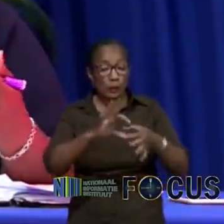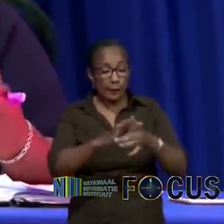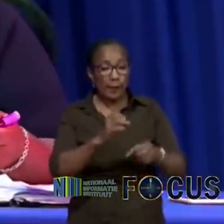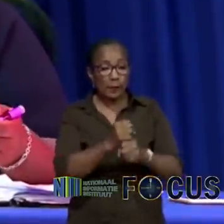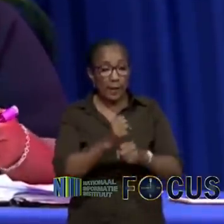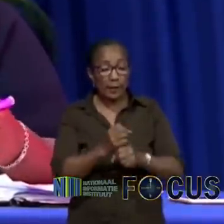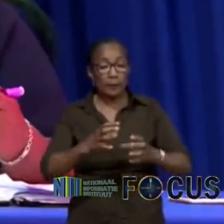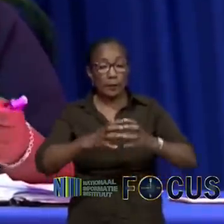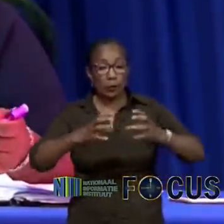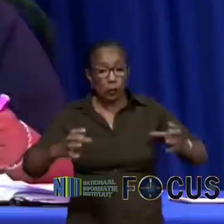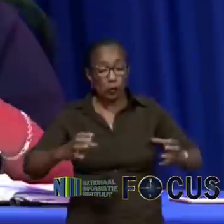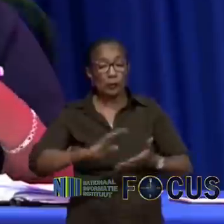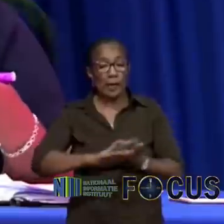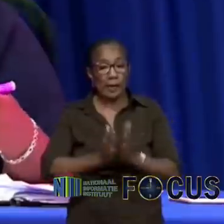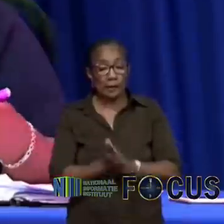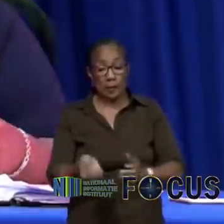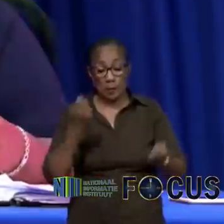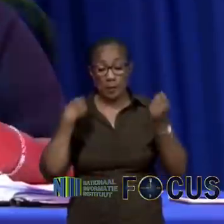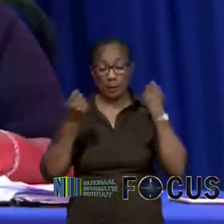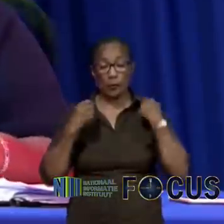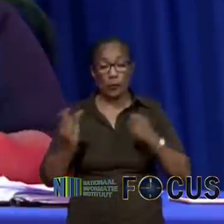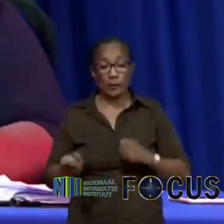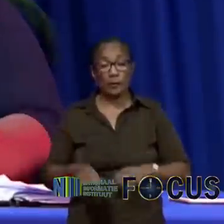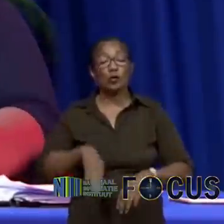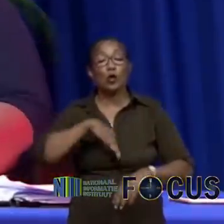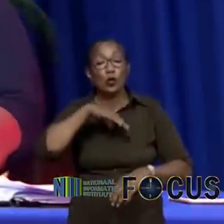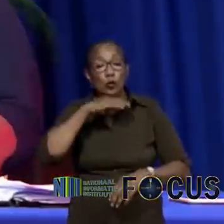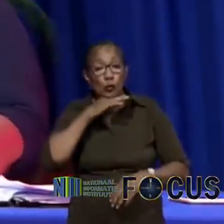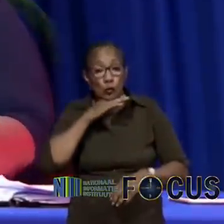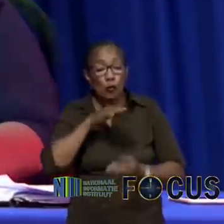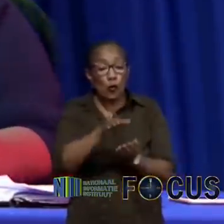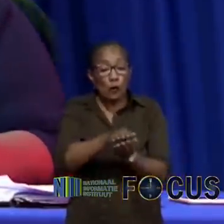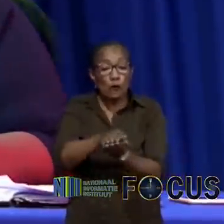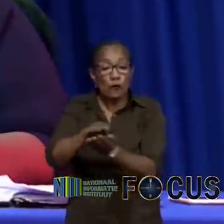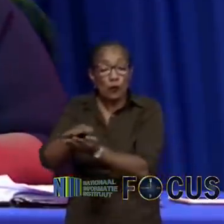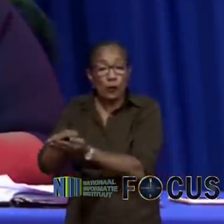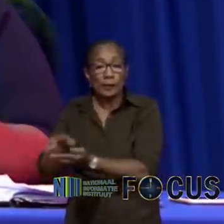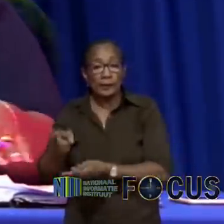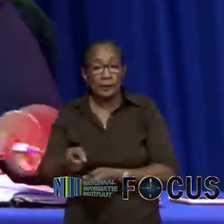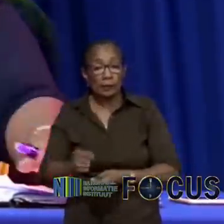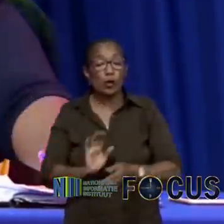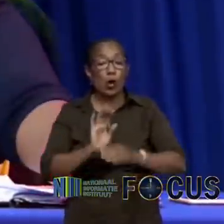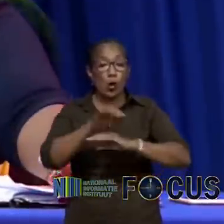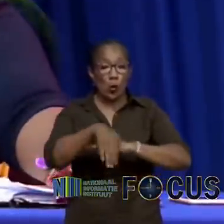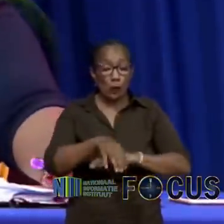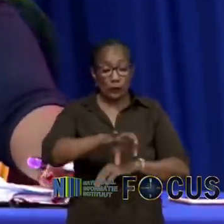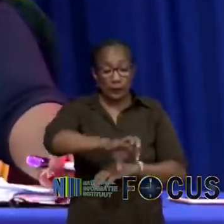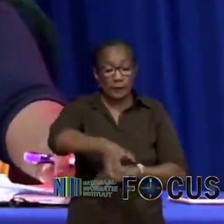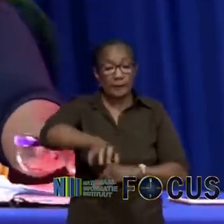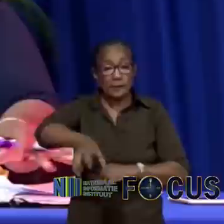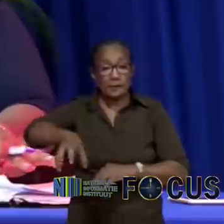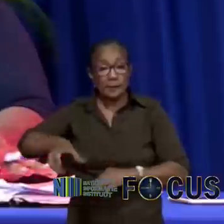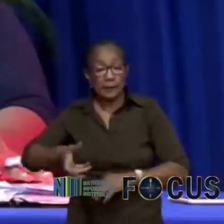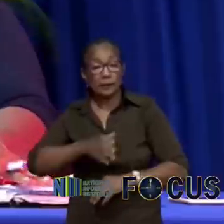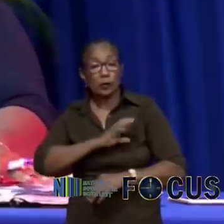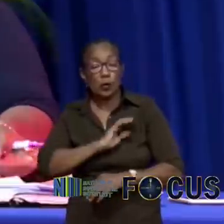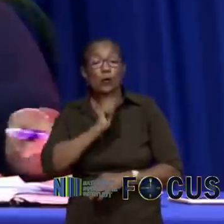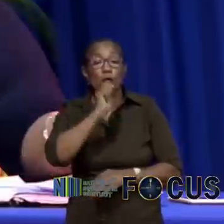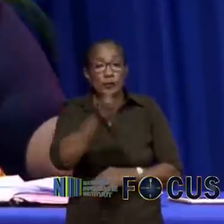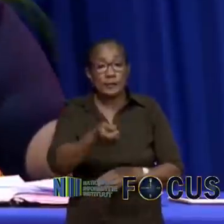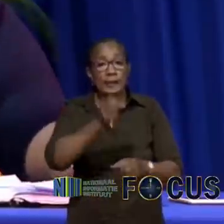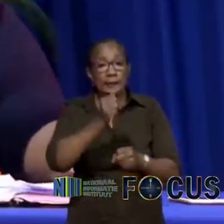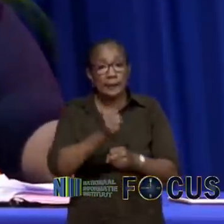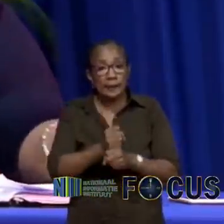de groothandel, met de winkeliers, dat er voldoende voorraad is. Met betrekking tot de districten hebben wij dus ook voorstellen gedaan aan